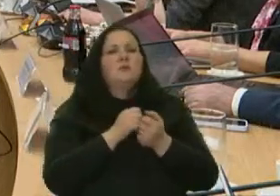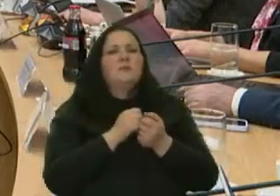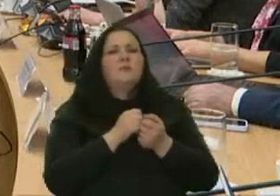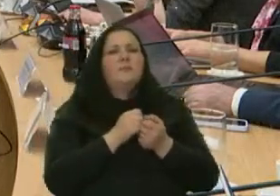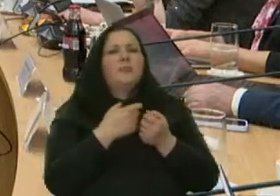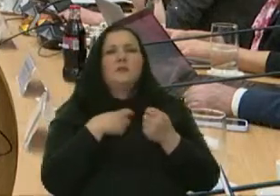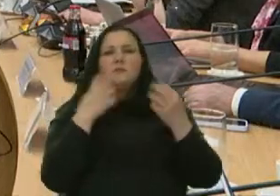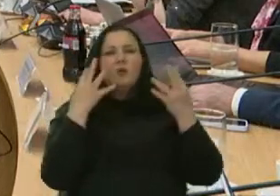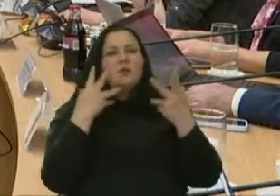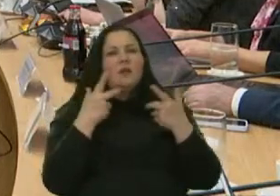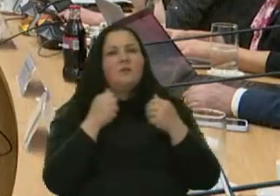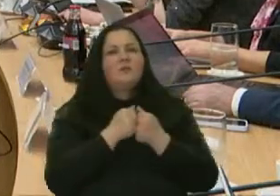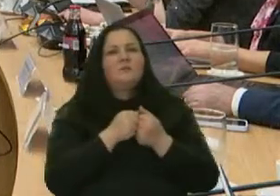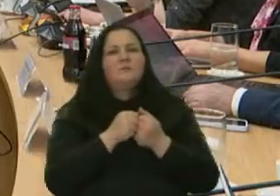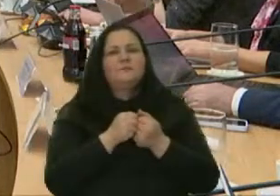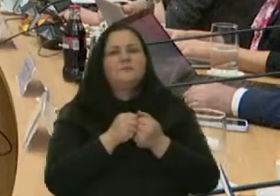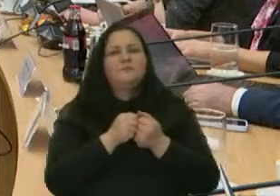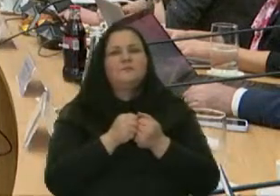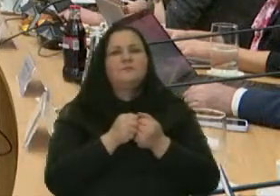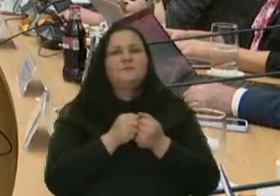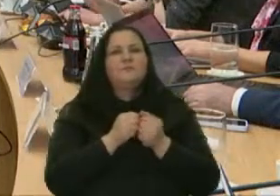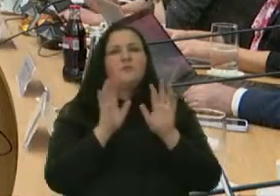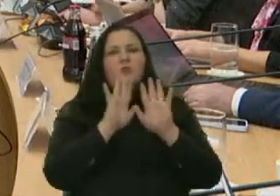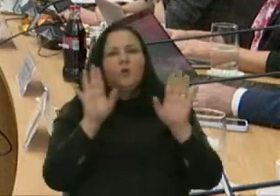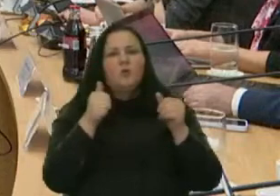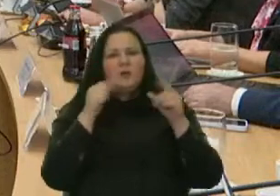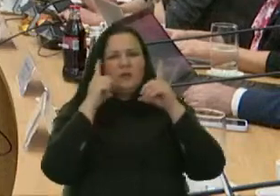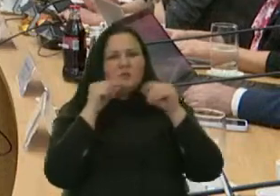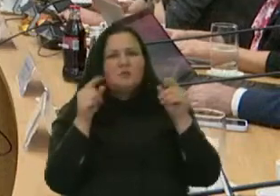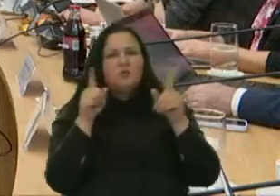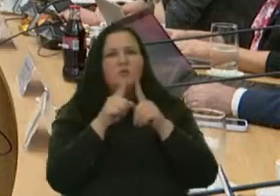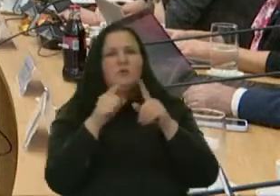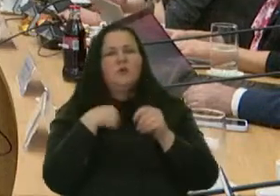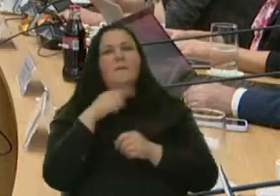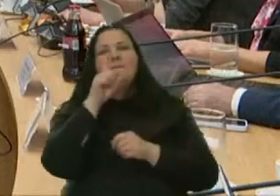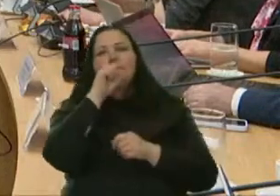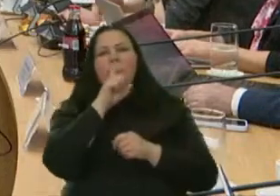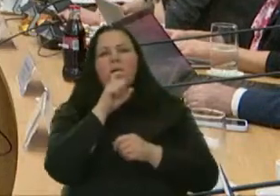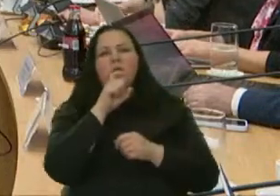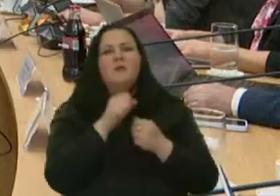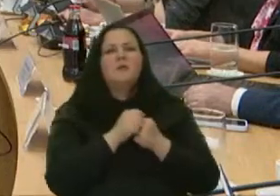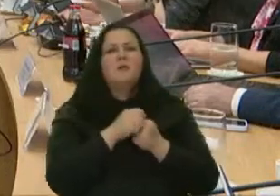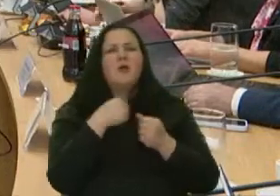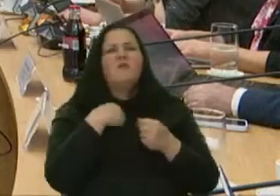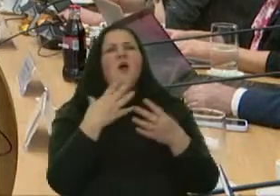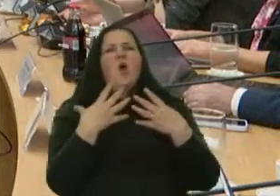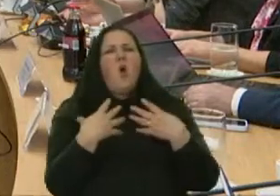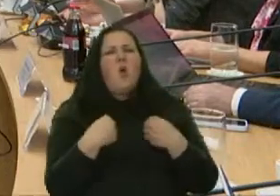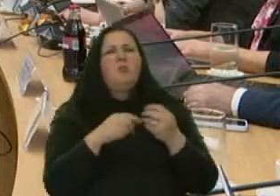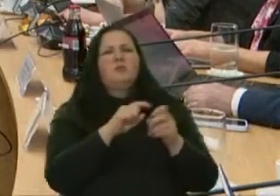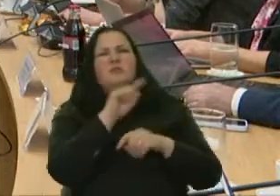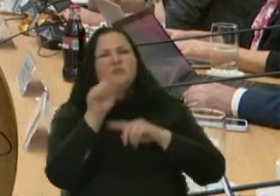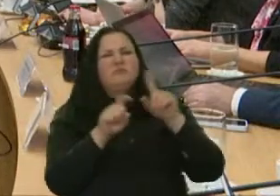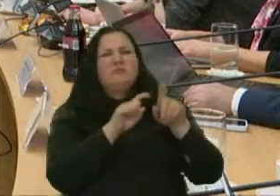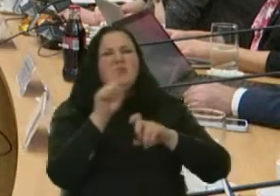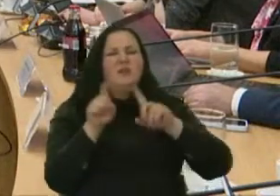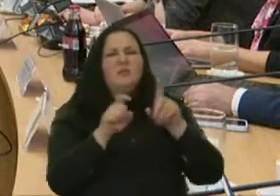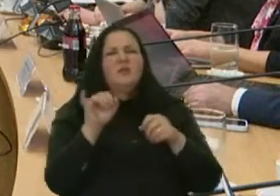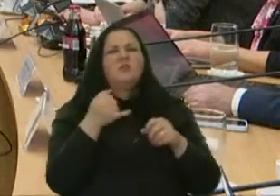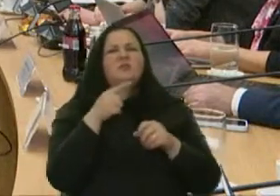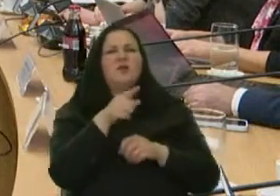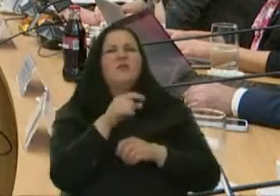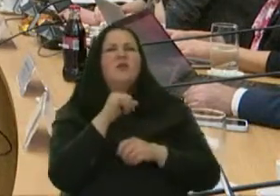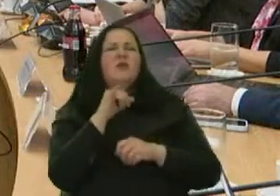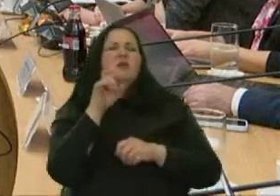în calcul Evident vă rog doamna consilier mulțumesc doar un răspuns scurt Îmi pare rău că vă obosim cu aceste întrebări și că le